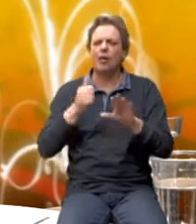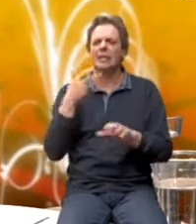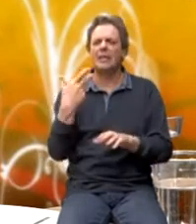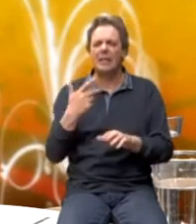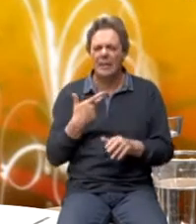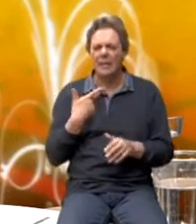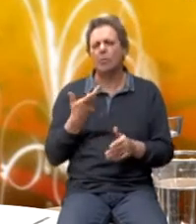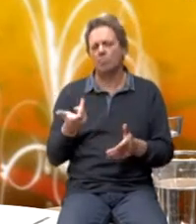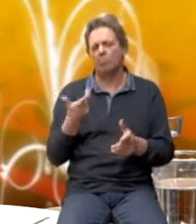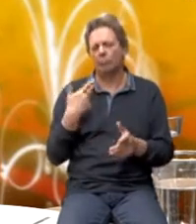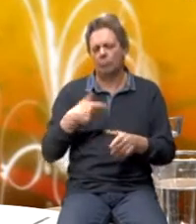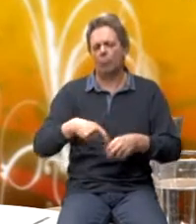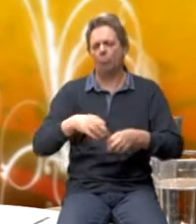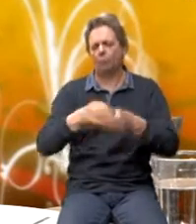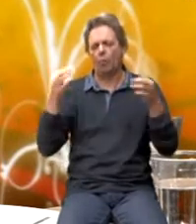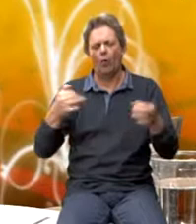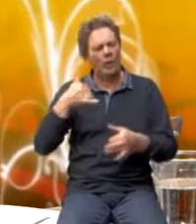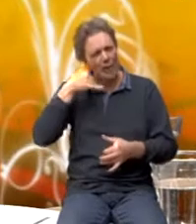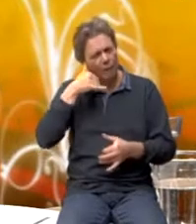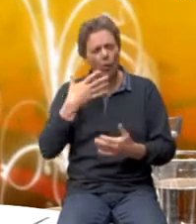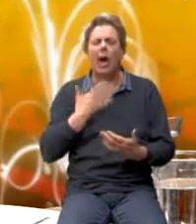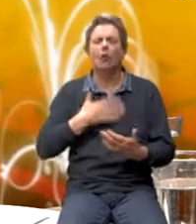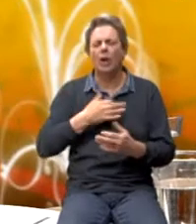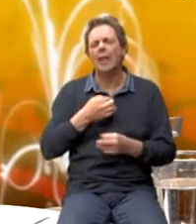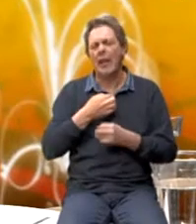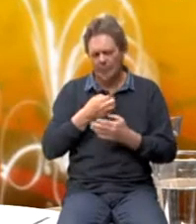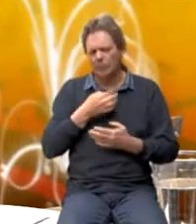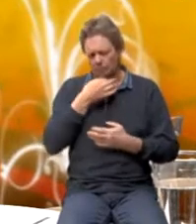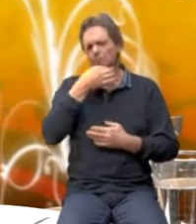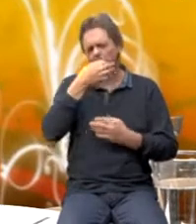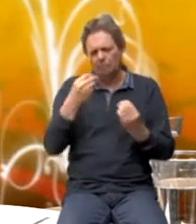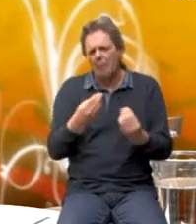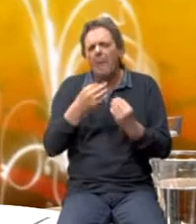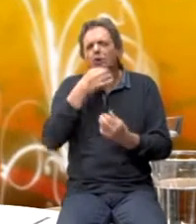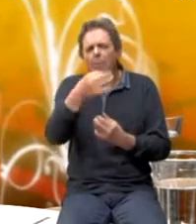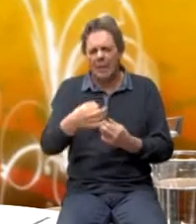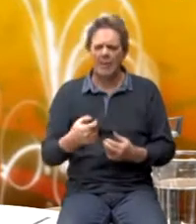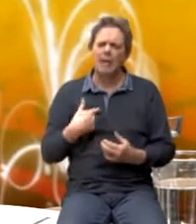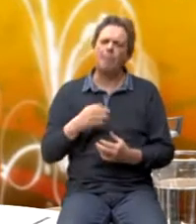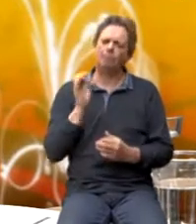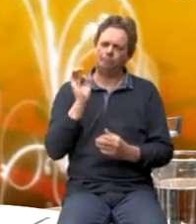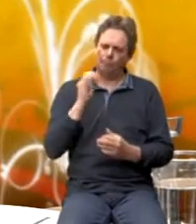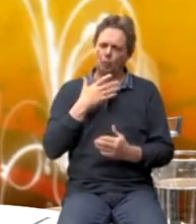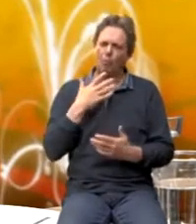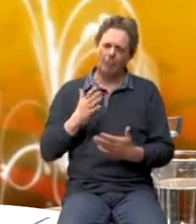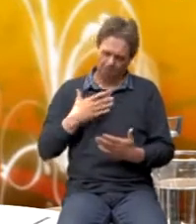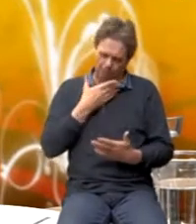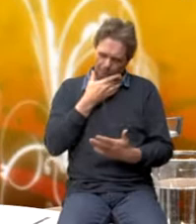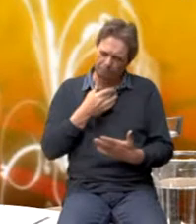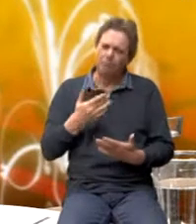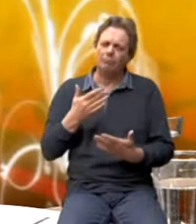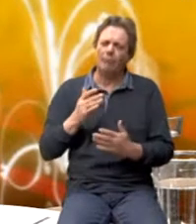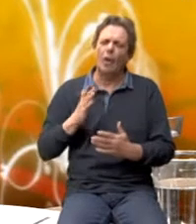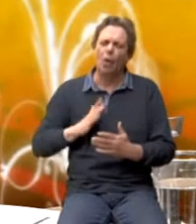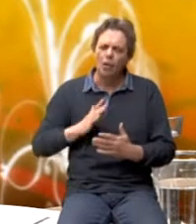vam ukopčati telefone. Ako želite neko pitanje postaviti, postavite ga. Imam prekrasne goste koje ću vam poslije